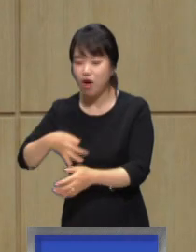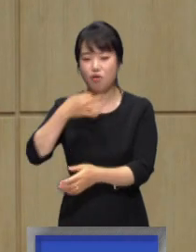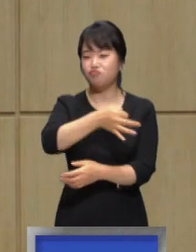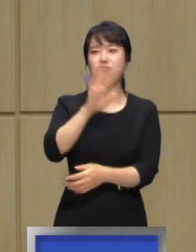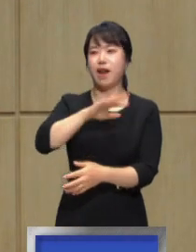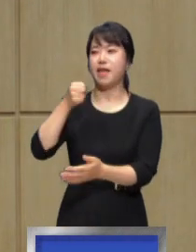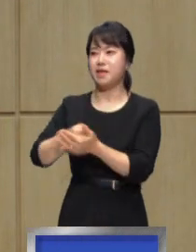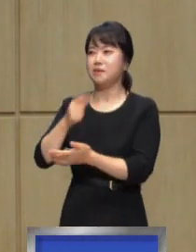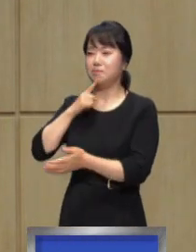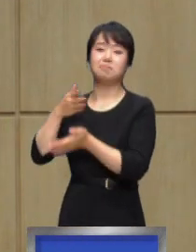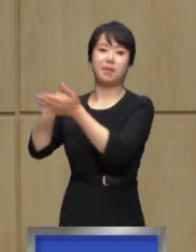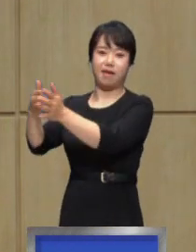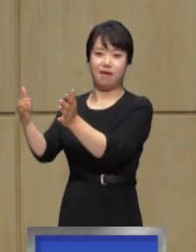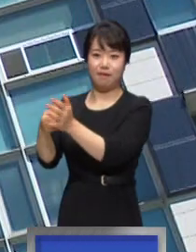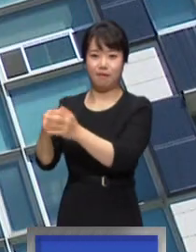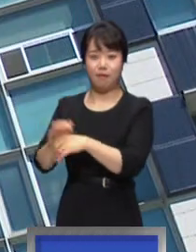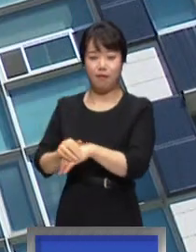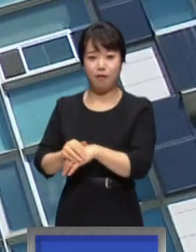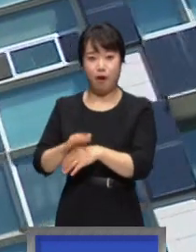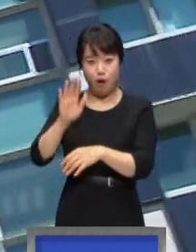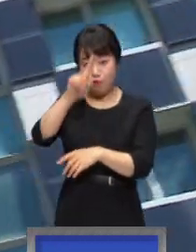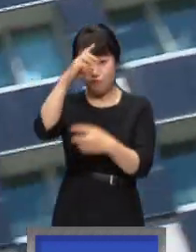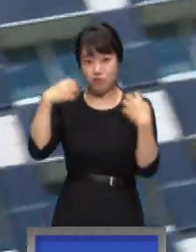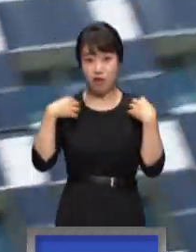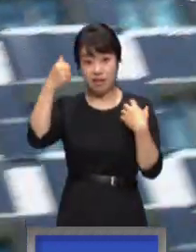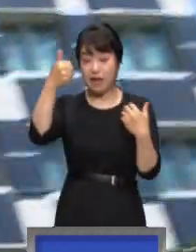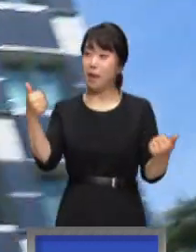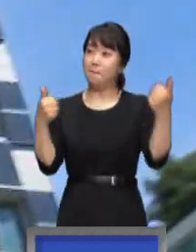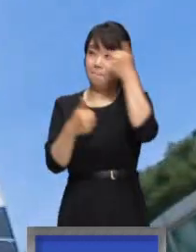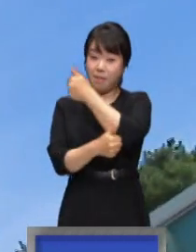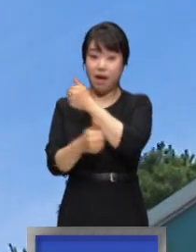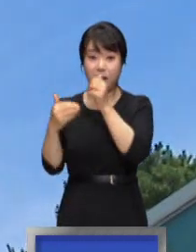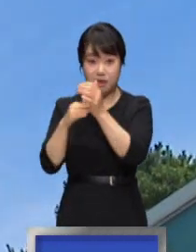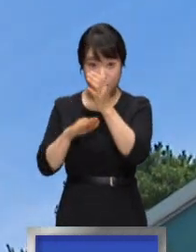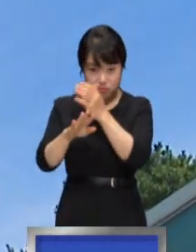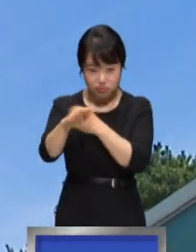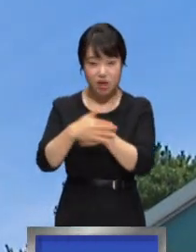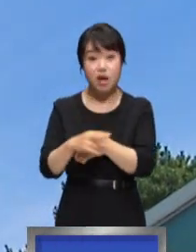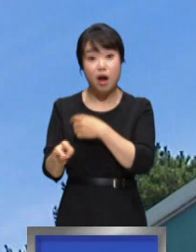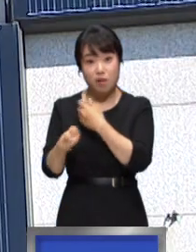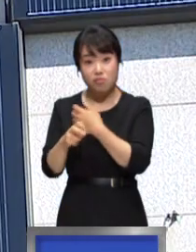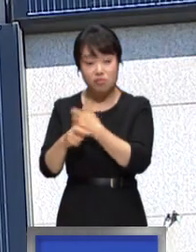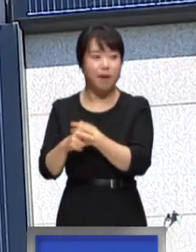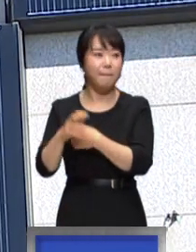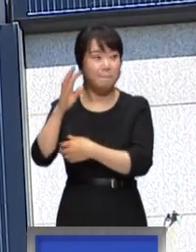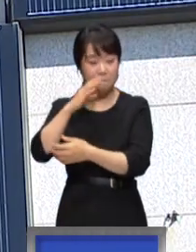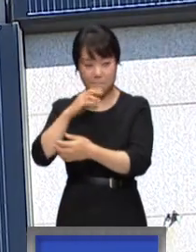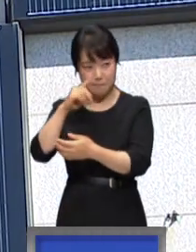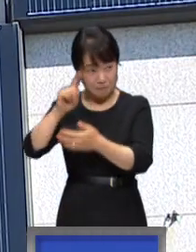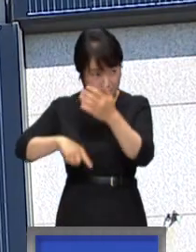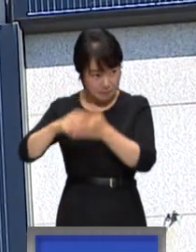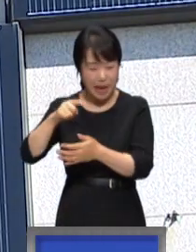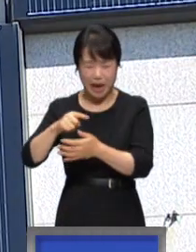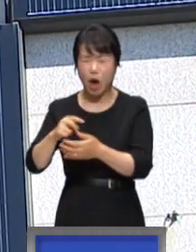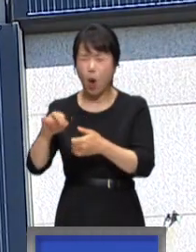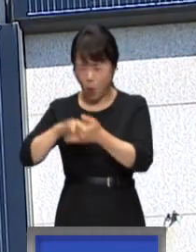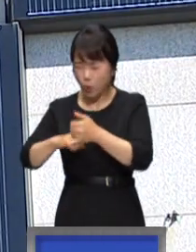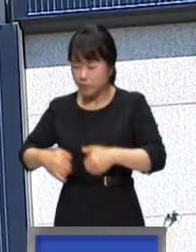동대문구. 민선 8기 구청장이 바뀌고 부당 이득금에 대한 지급이 이루어진 것으로